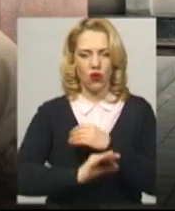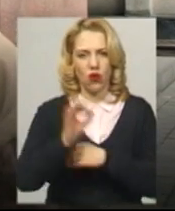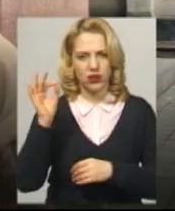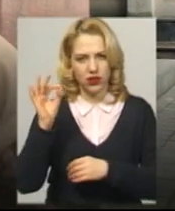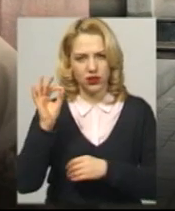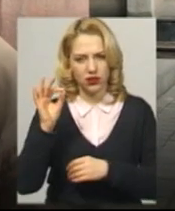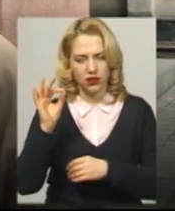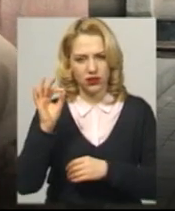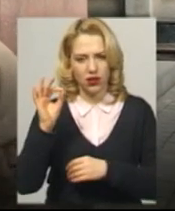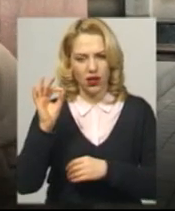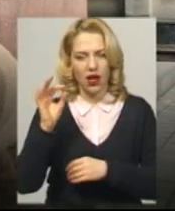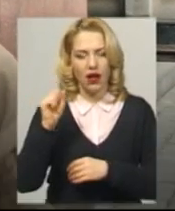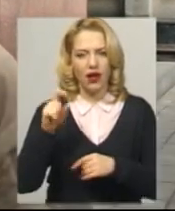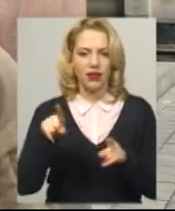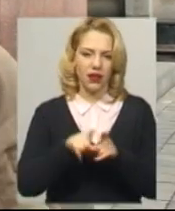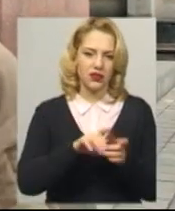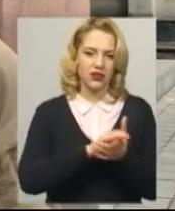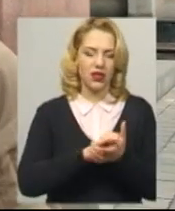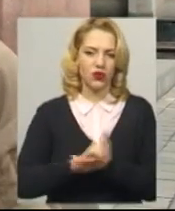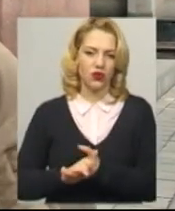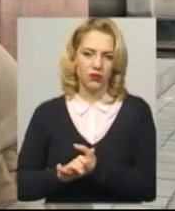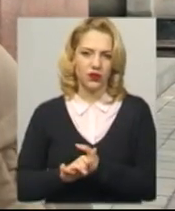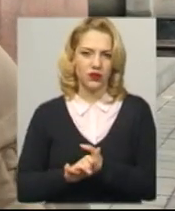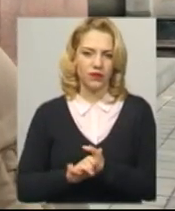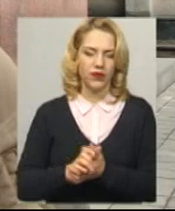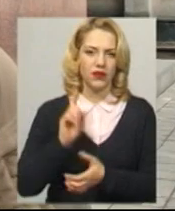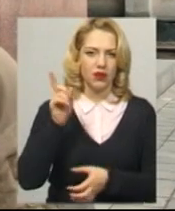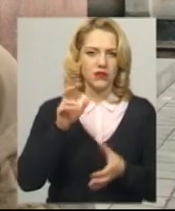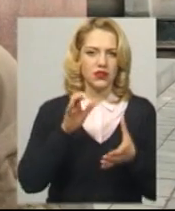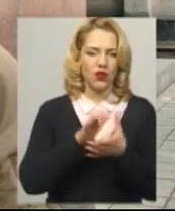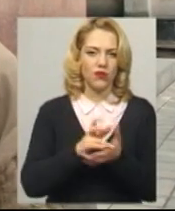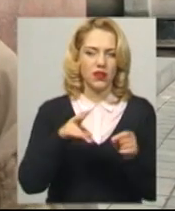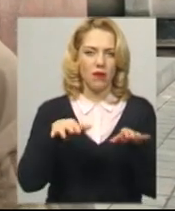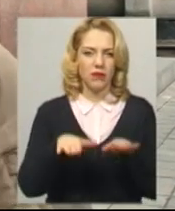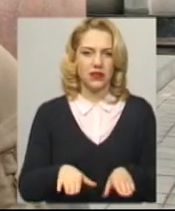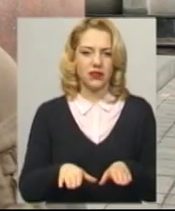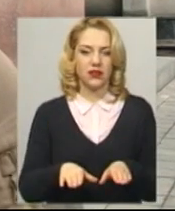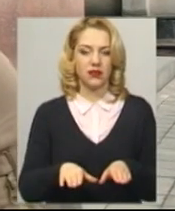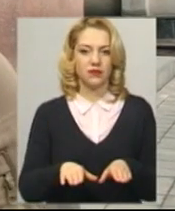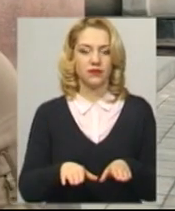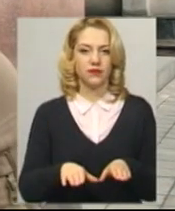А так знайомі, просто там знайомилися на місці, коли